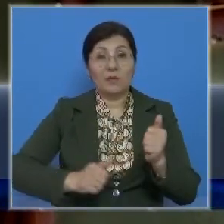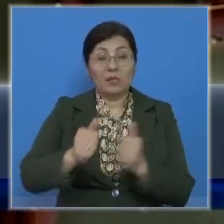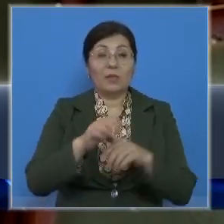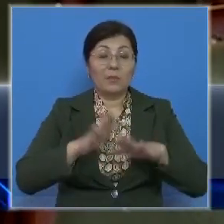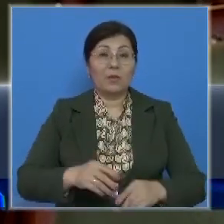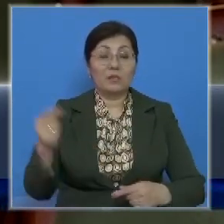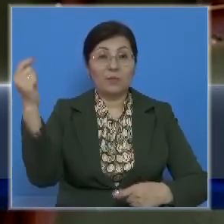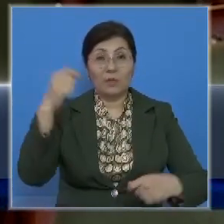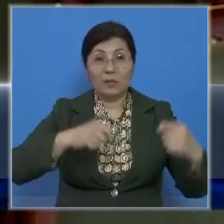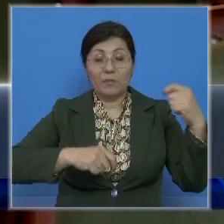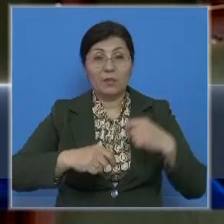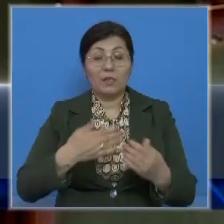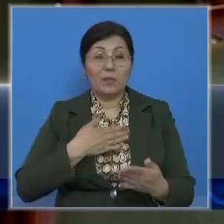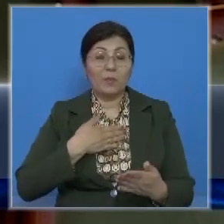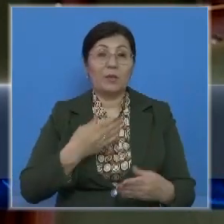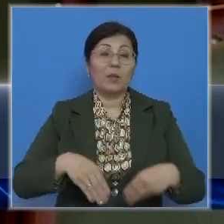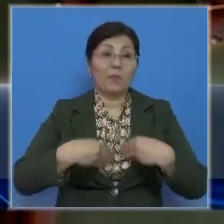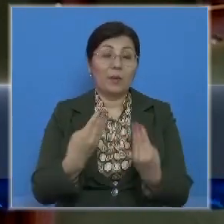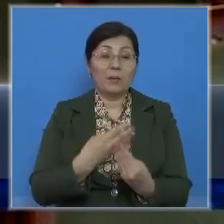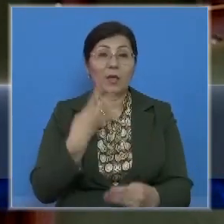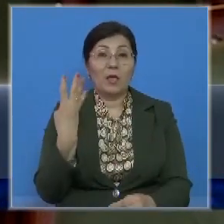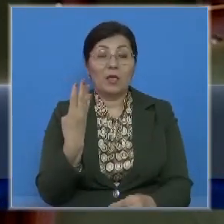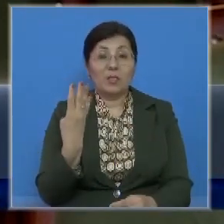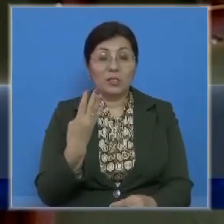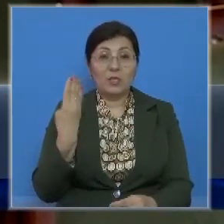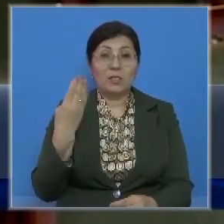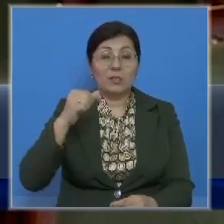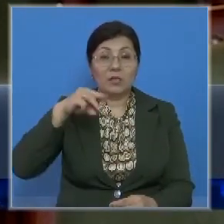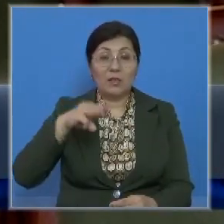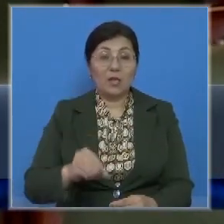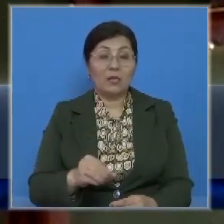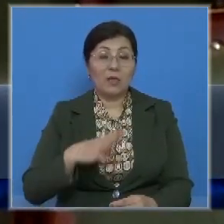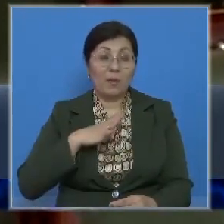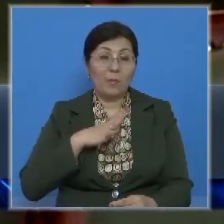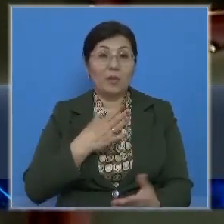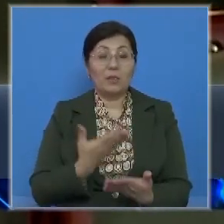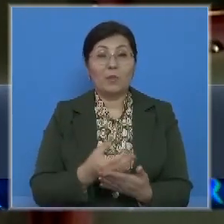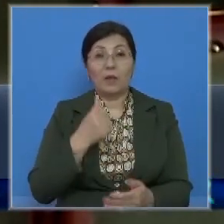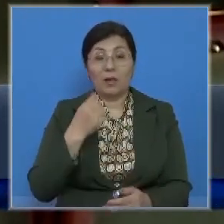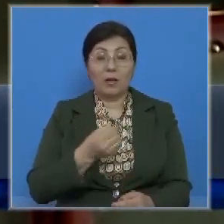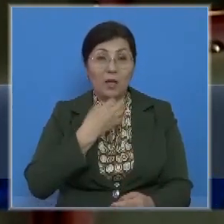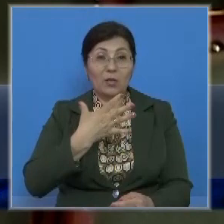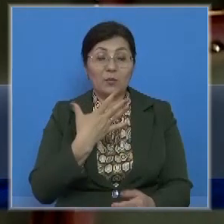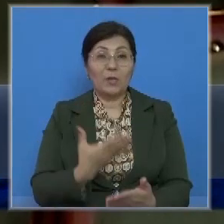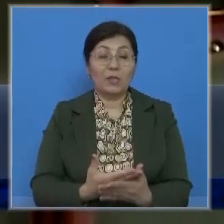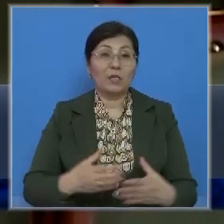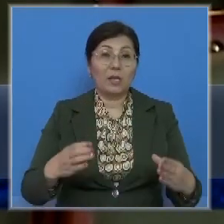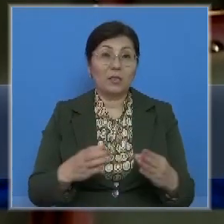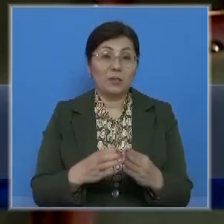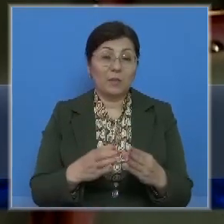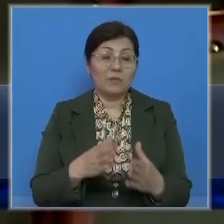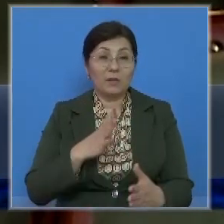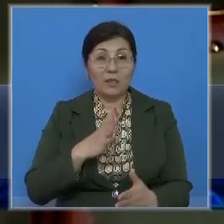фестивалях. Если бы нам выделили хотя бы 4 штатных единицы, уже было бы неплохо. Основной актерский состав у